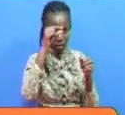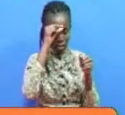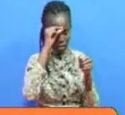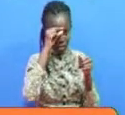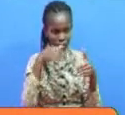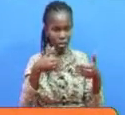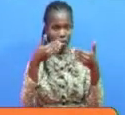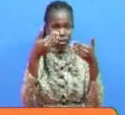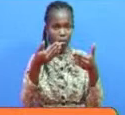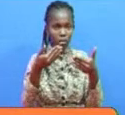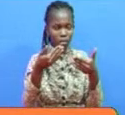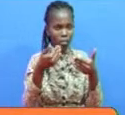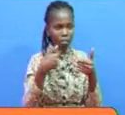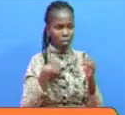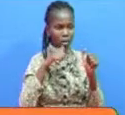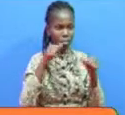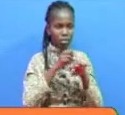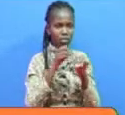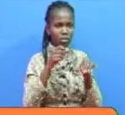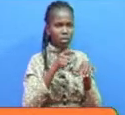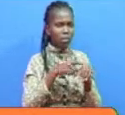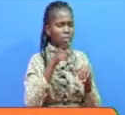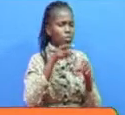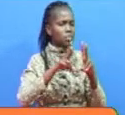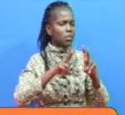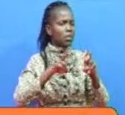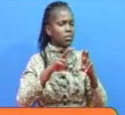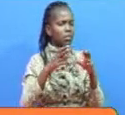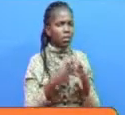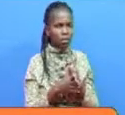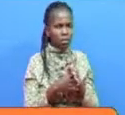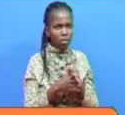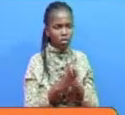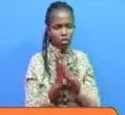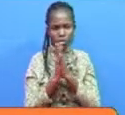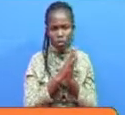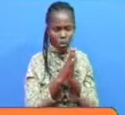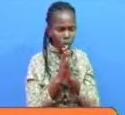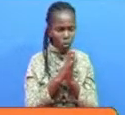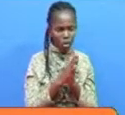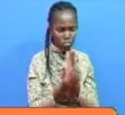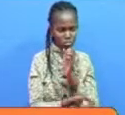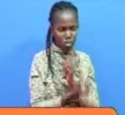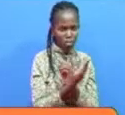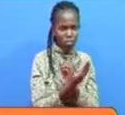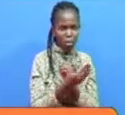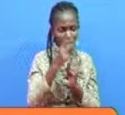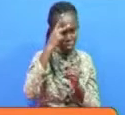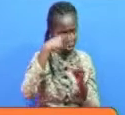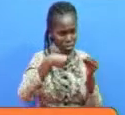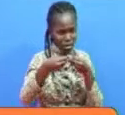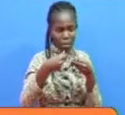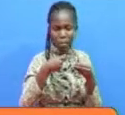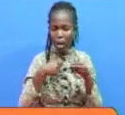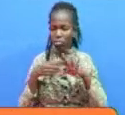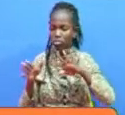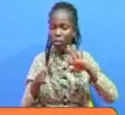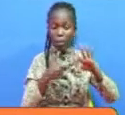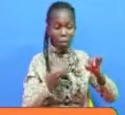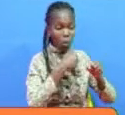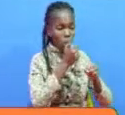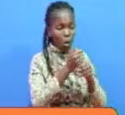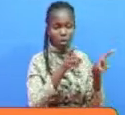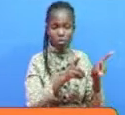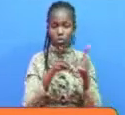sina uwezo, ndio niko na time ya kukutafuta. Piga story yako, uza sera zako, wachana na mimi. Mimi nafanya kazi